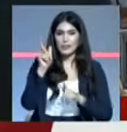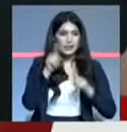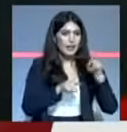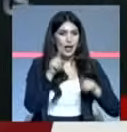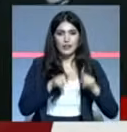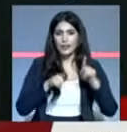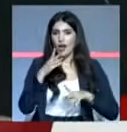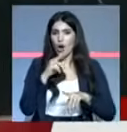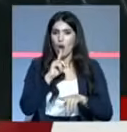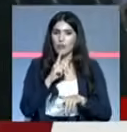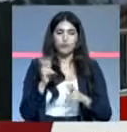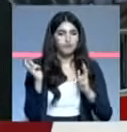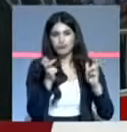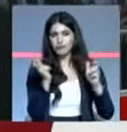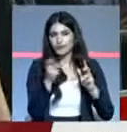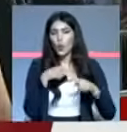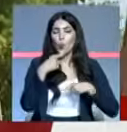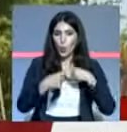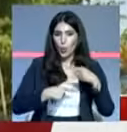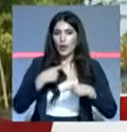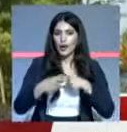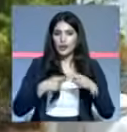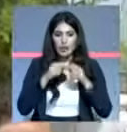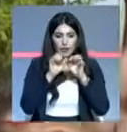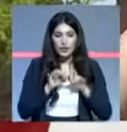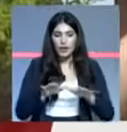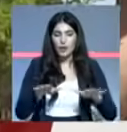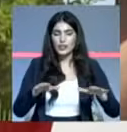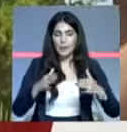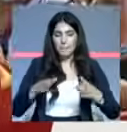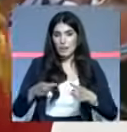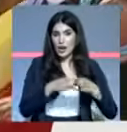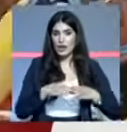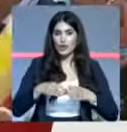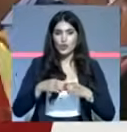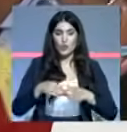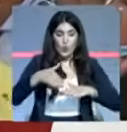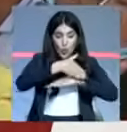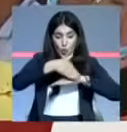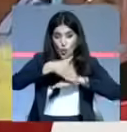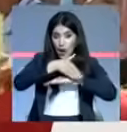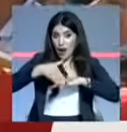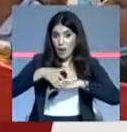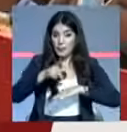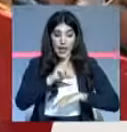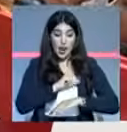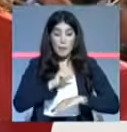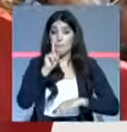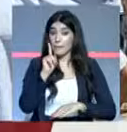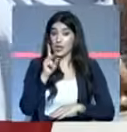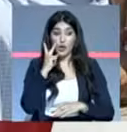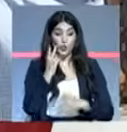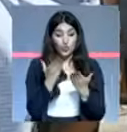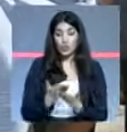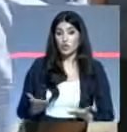اضطر القوات الأمنية في مناسبات متكررة إلى توسيع المساحات الفاصلة ورفع من عدد الحواجز المعدنية. لكن الثابت أن